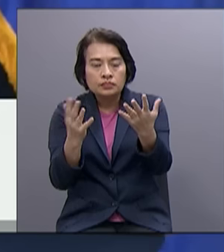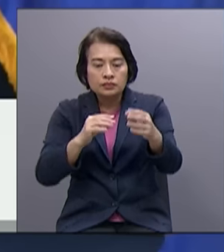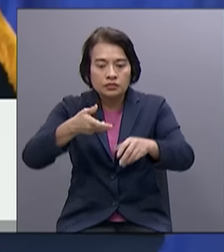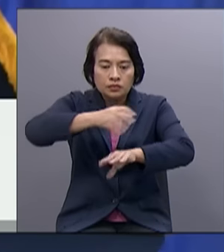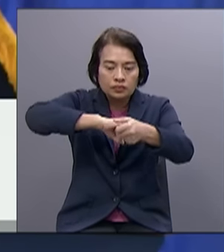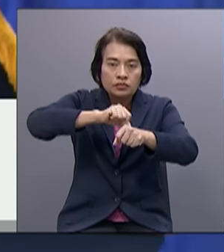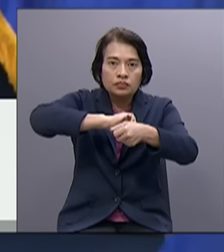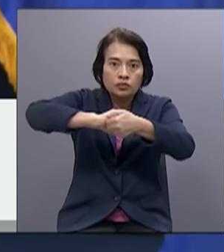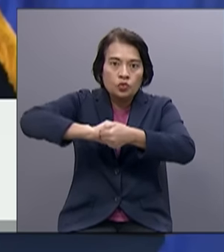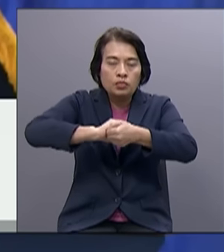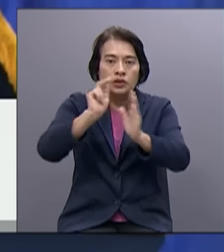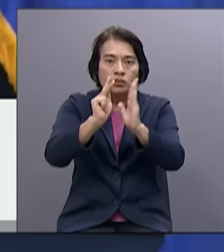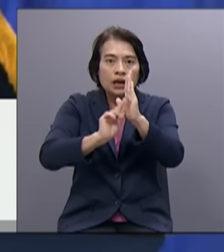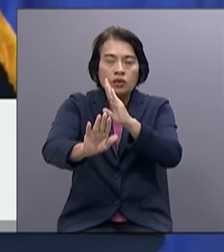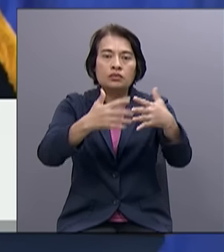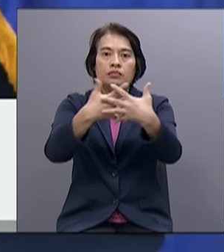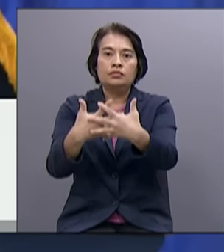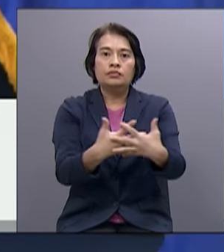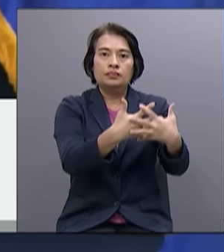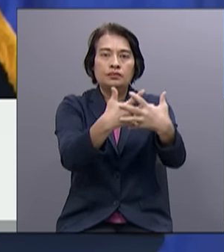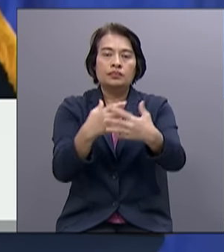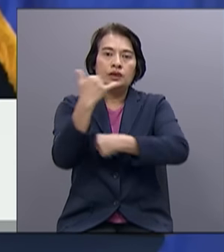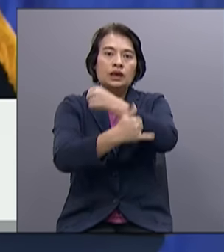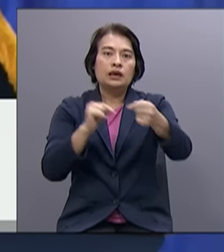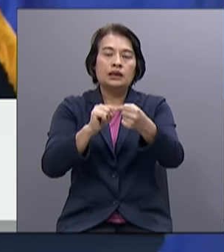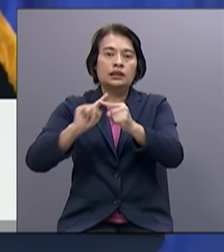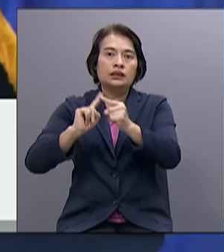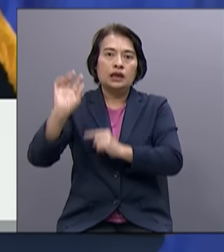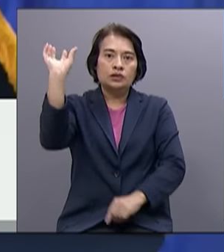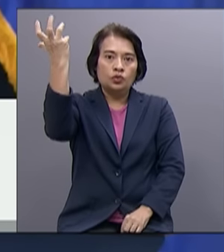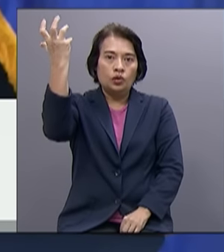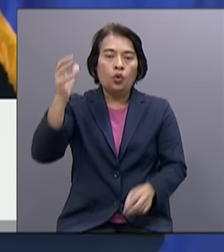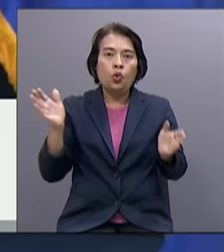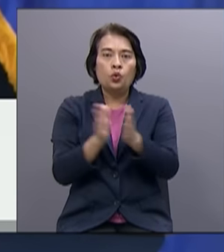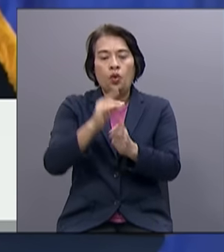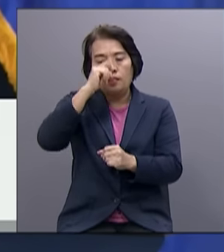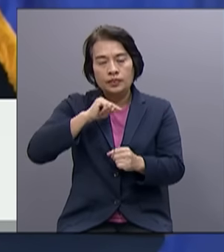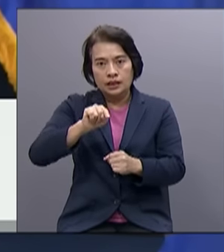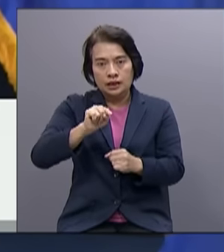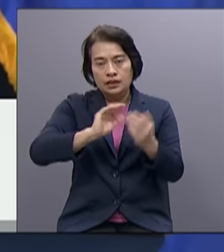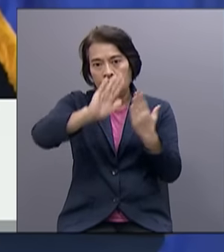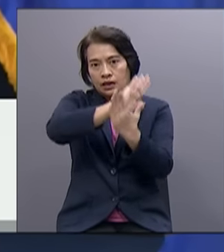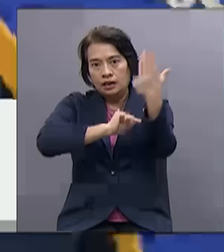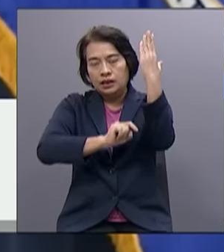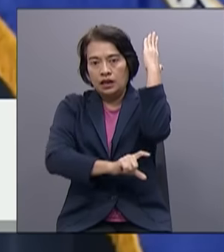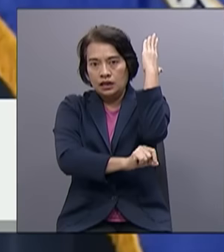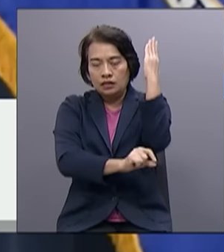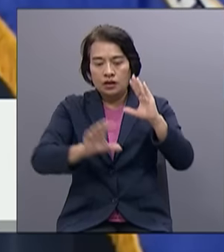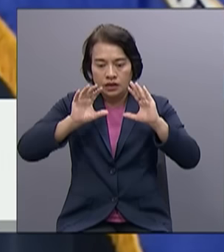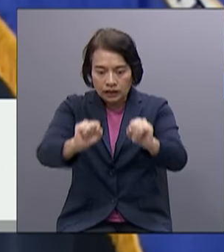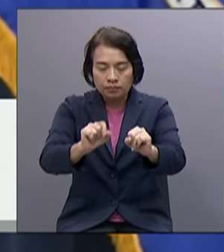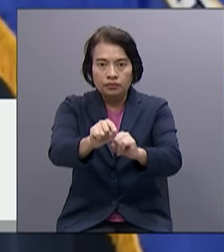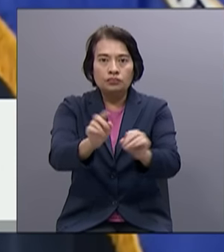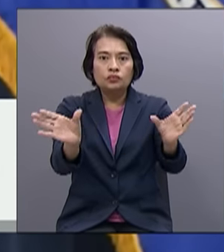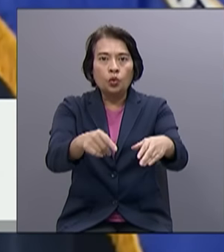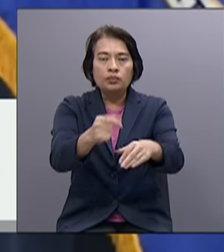คะระหว่างหน่วยงานด้านกฎหมายของสหรัฐกับหลายประเทศทั่วโลกซึ่งรวมถึงประเทศไทยและสิงคโปร์ในการจับกุมแล้วก็ทลายเครือข่าย